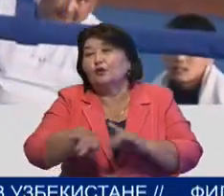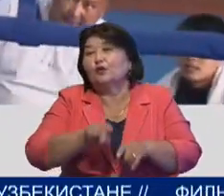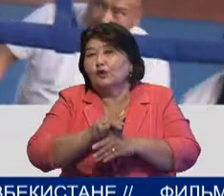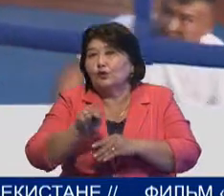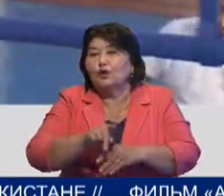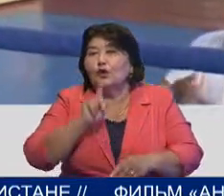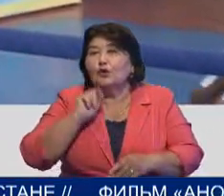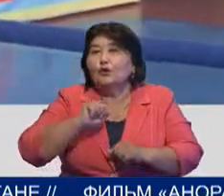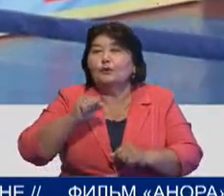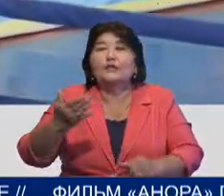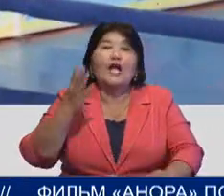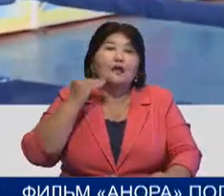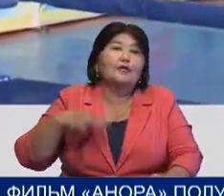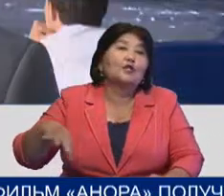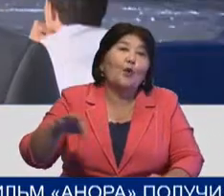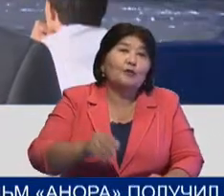подготовившись